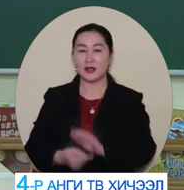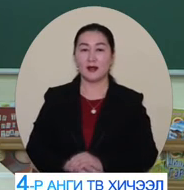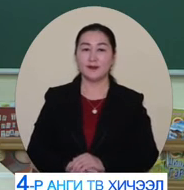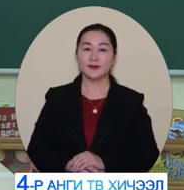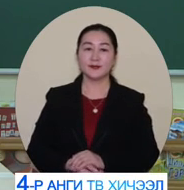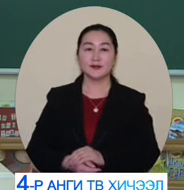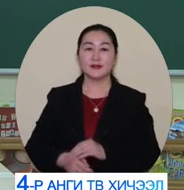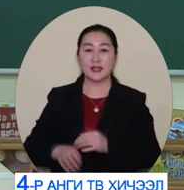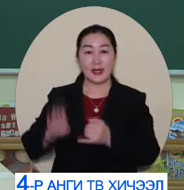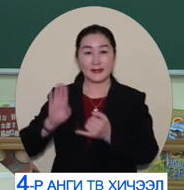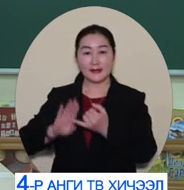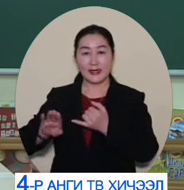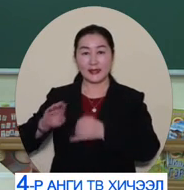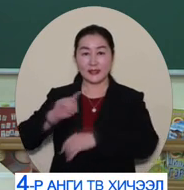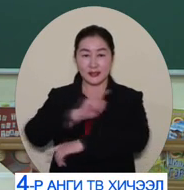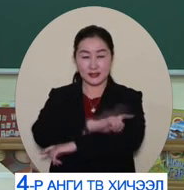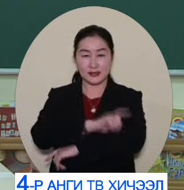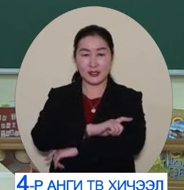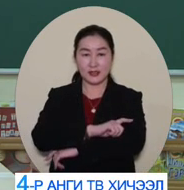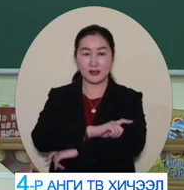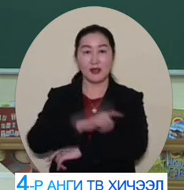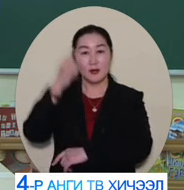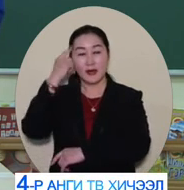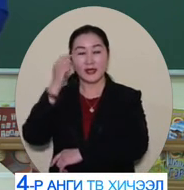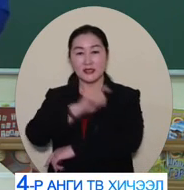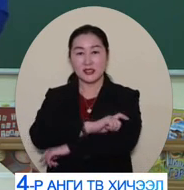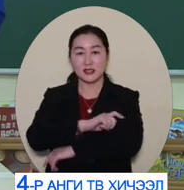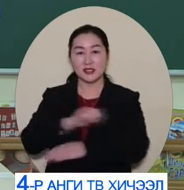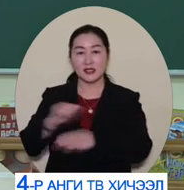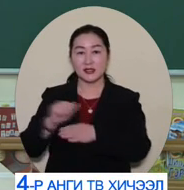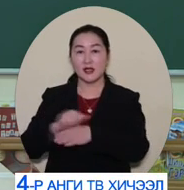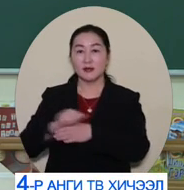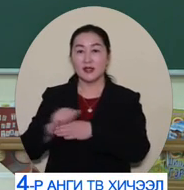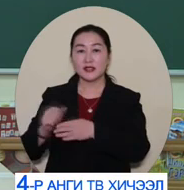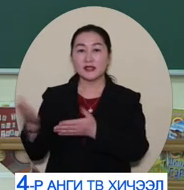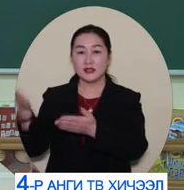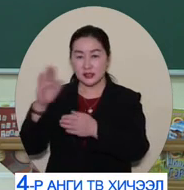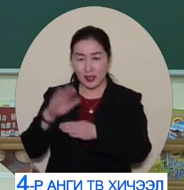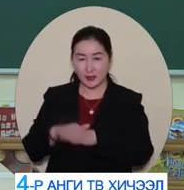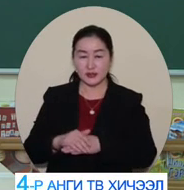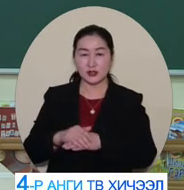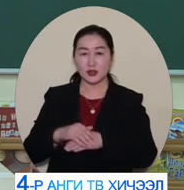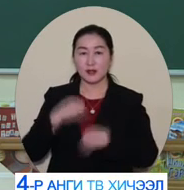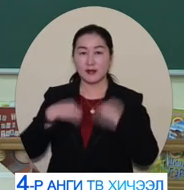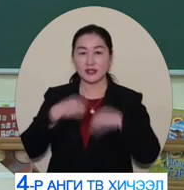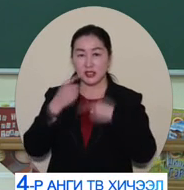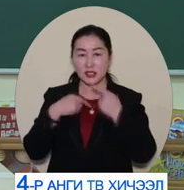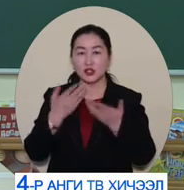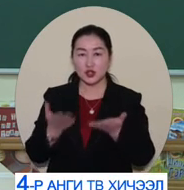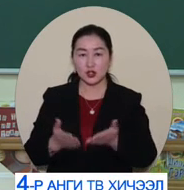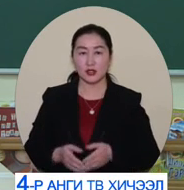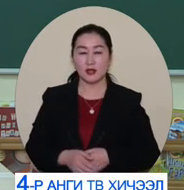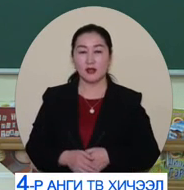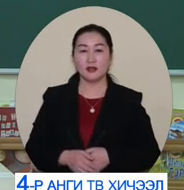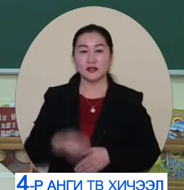зурх явцдаа энэ одоо олж авсан мэдлэгээ сайн ашиглаарай гэж хүсье. А, дараагийн хичээл буюу